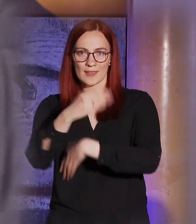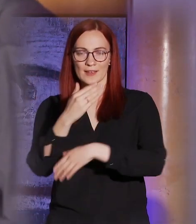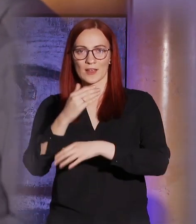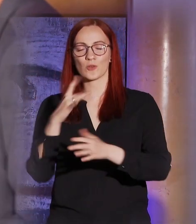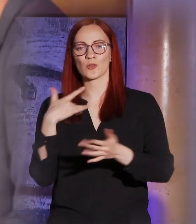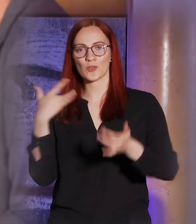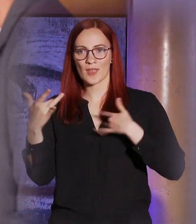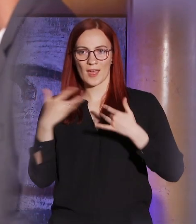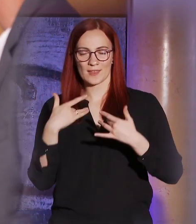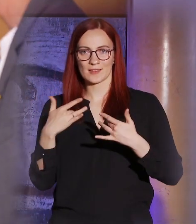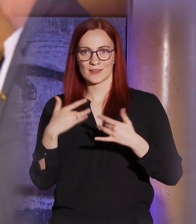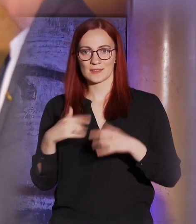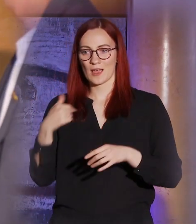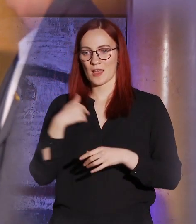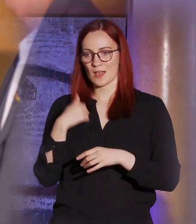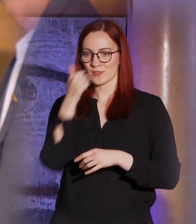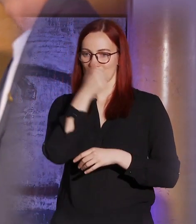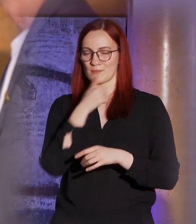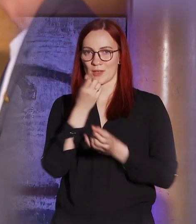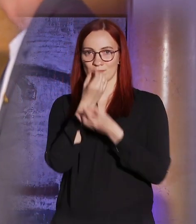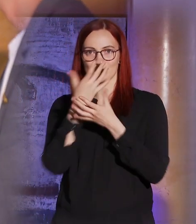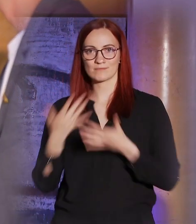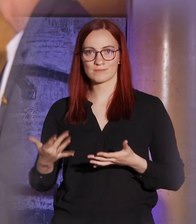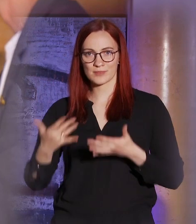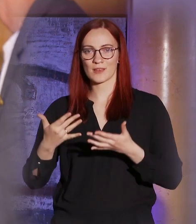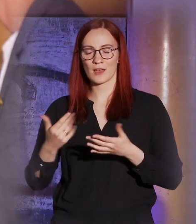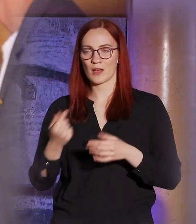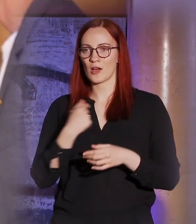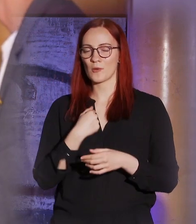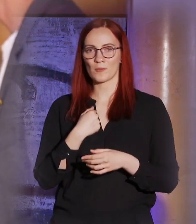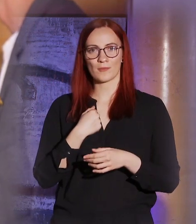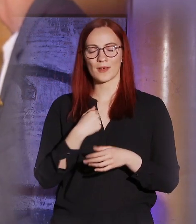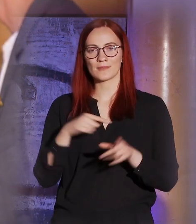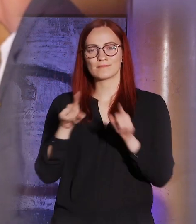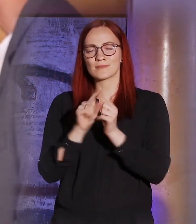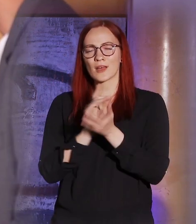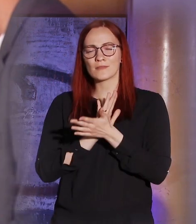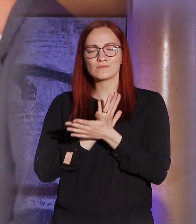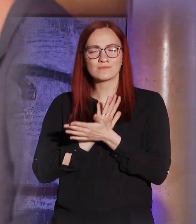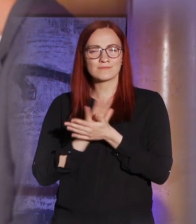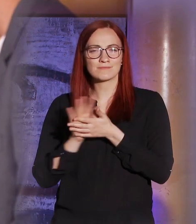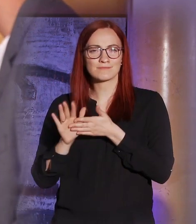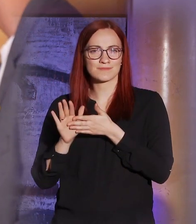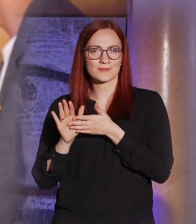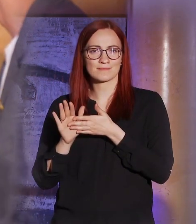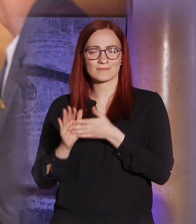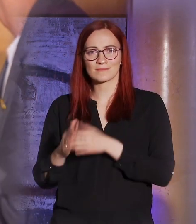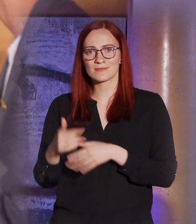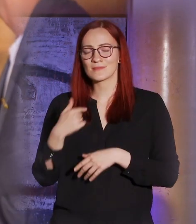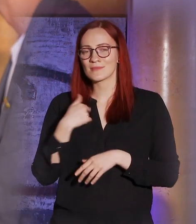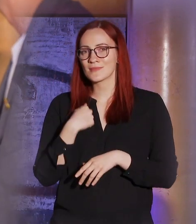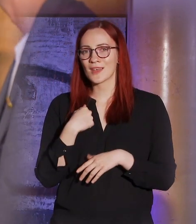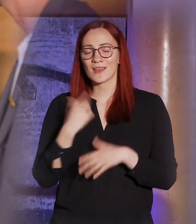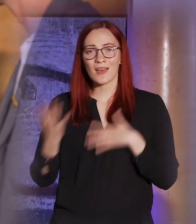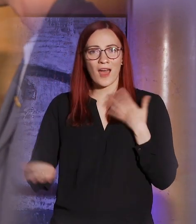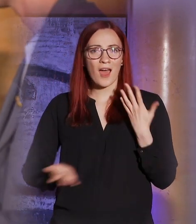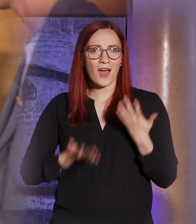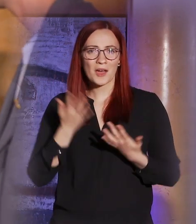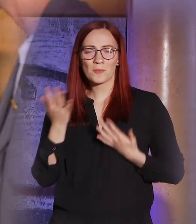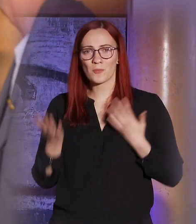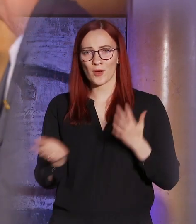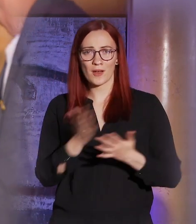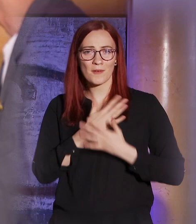man asmeniškai, aš kaip su juo susipažinau, man tai jisai toksai tyrumo šaltinis, nežinau, man jame telpa tiek daug emocijos, tiek